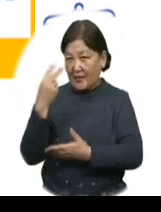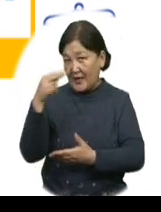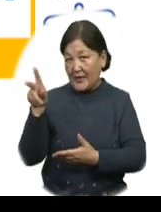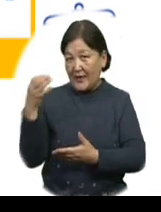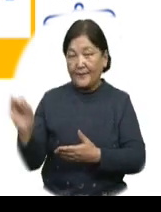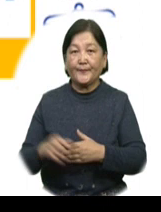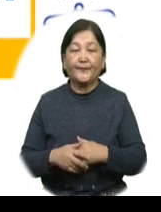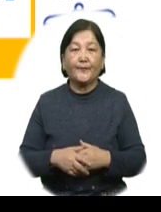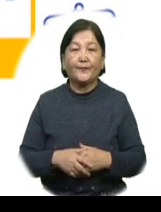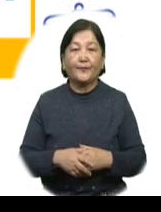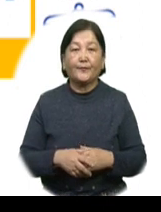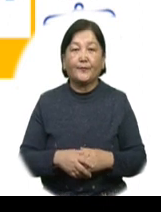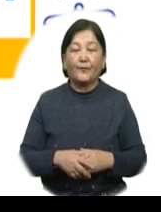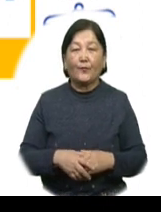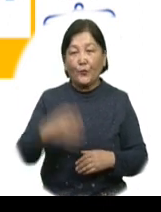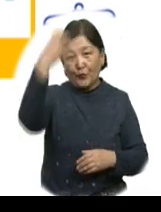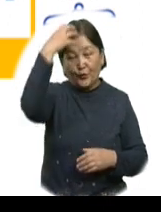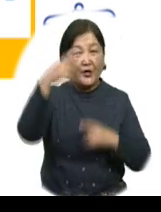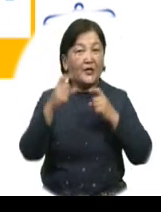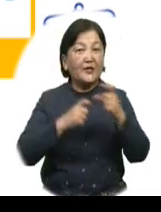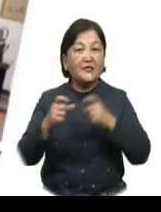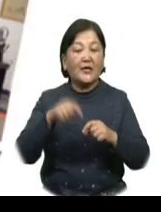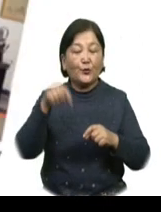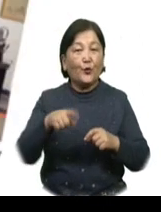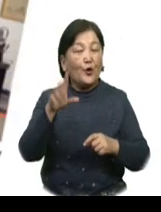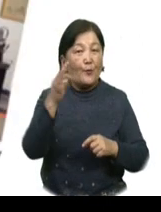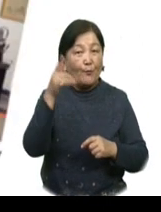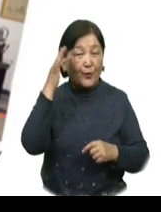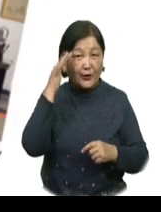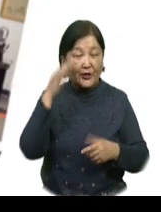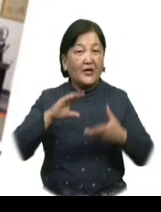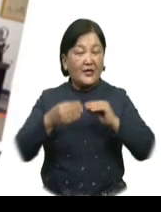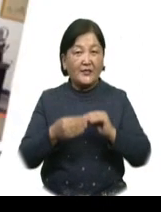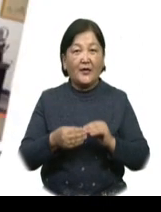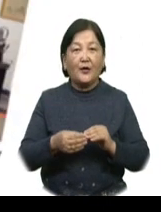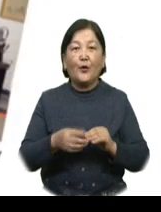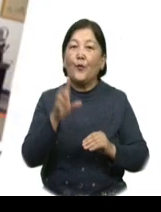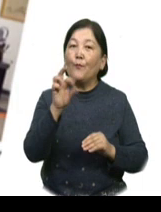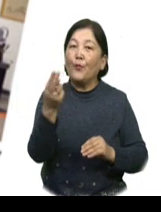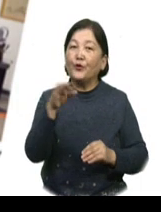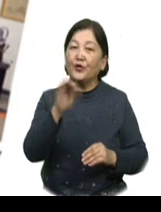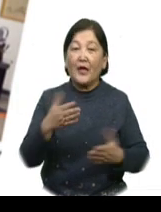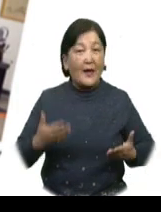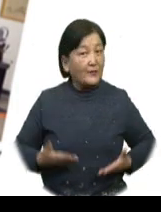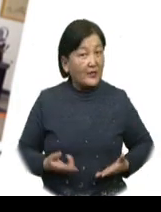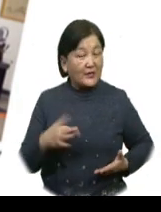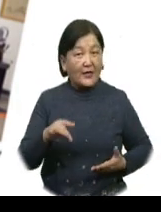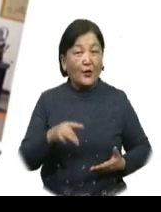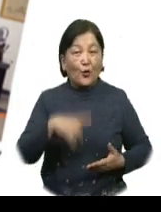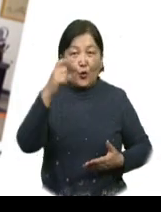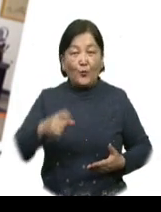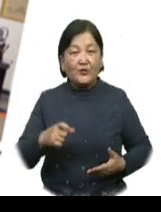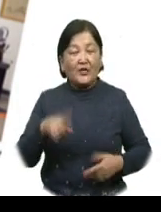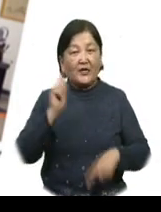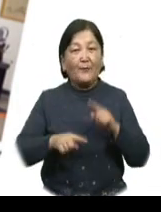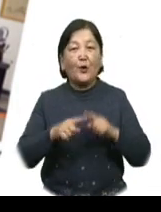хүмүүдээ. За тэгвэл төр эдийн засгийн эдгээр бодлогыг хэрэгжүүлснээр яг бодит амьдрал дээр ард иргэдэд одоо ямар